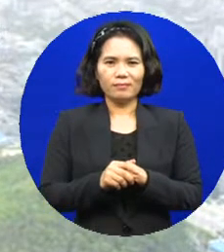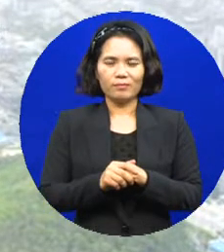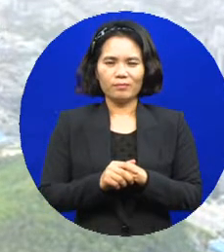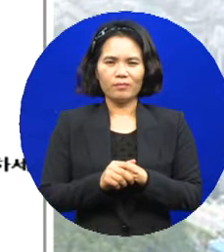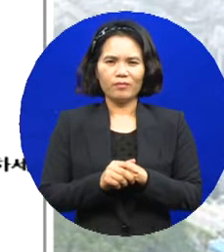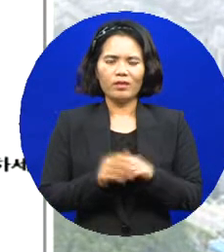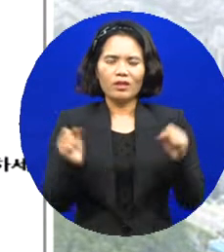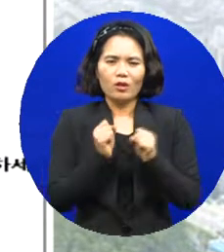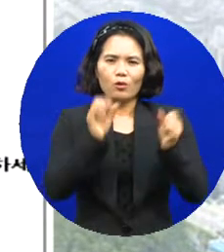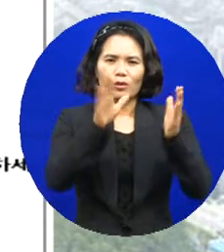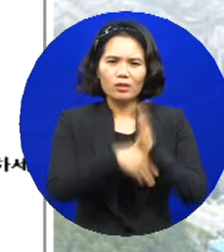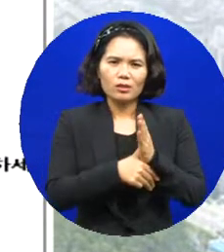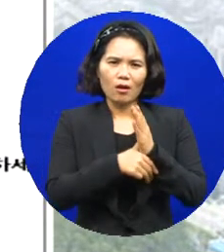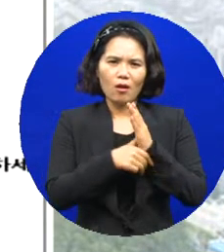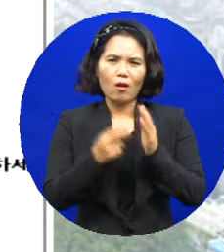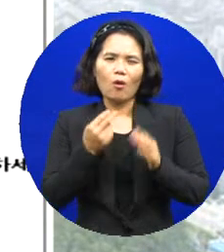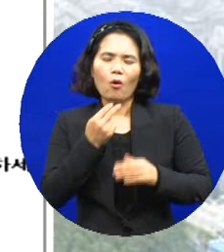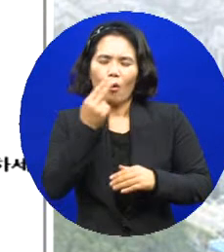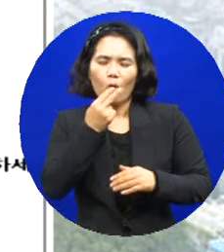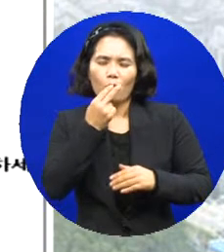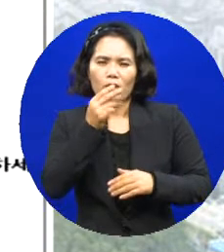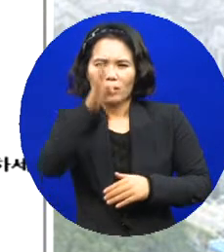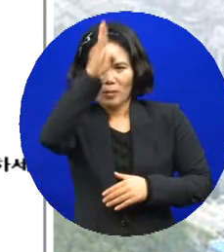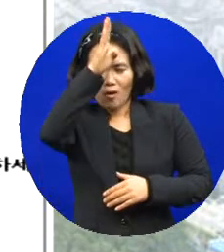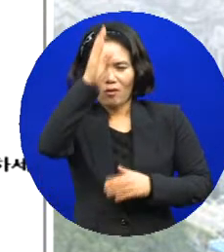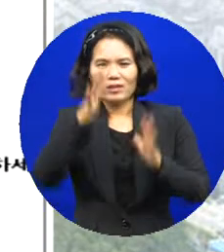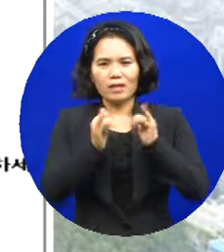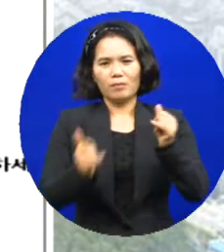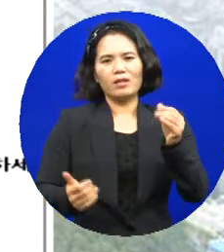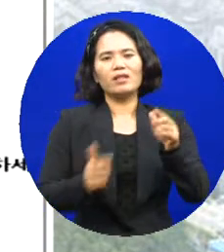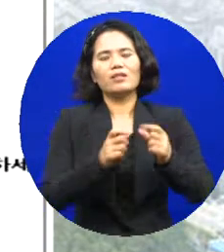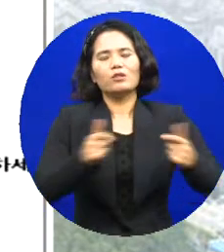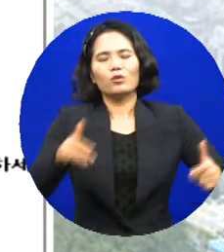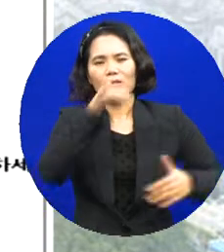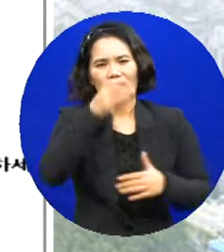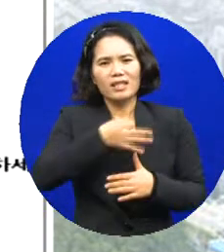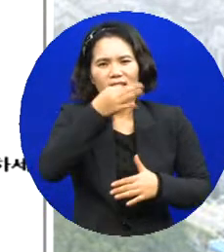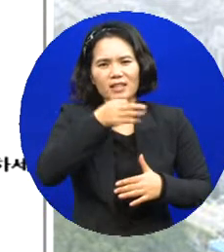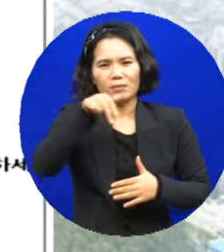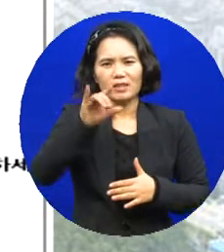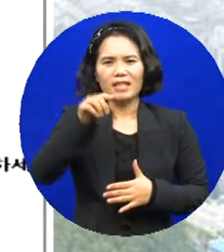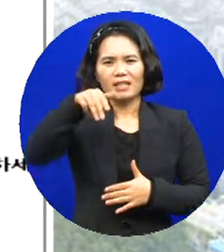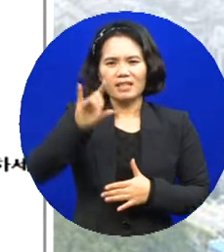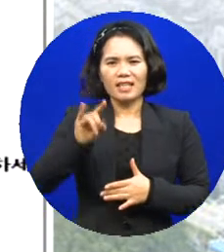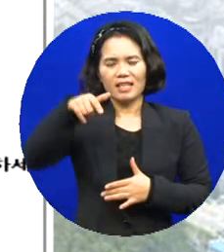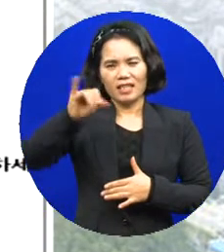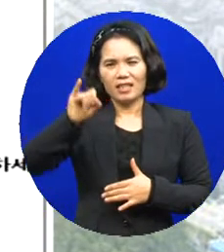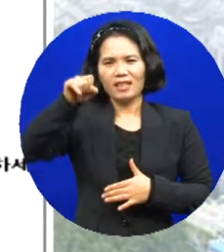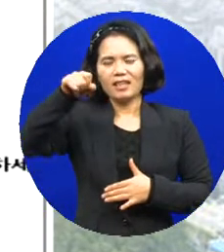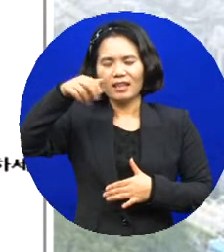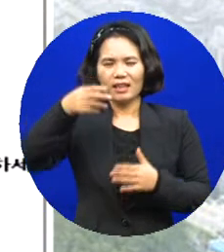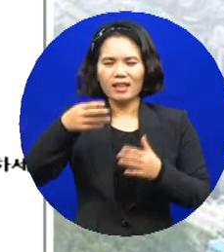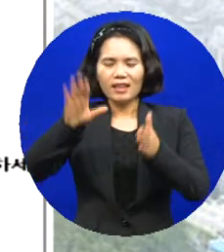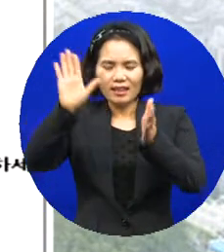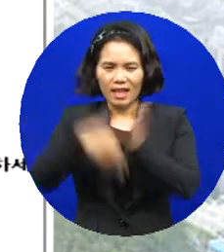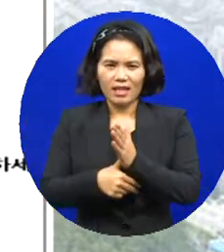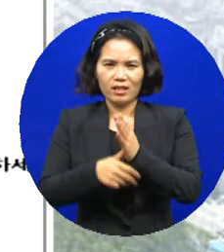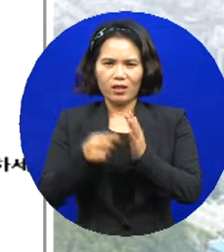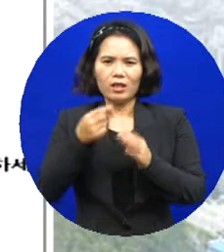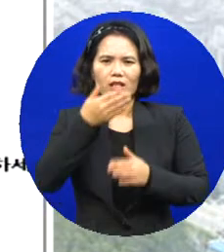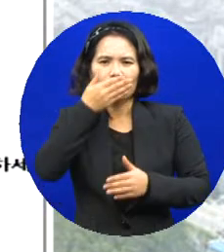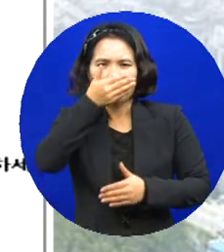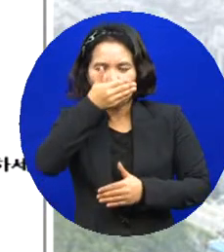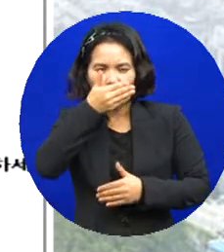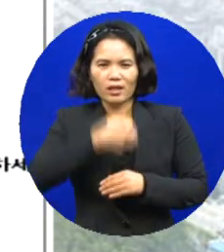바랍니다. 겨울철 호흡기 질환자가 늘고 있습니다. 기침이나 재채기를 할 때는 화장지나 손수건으로